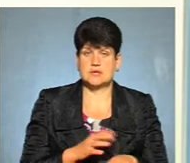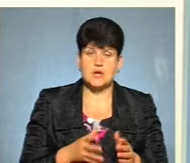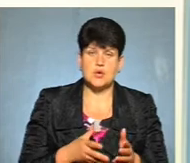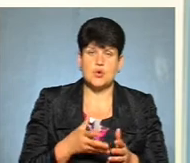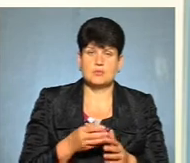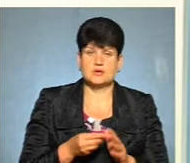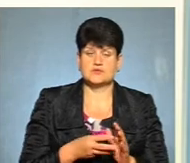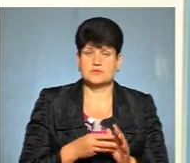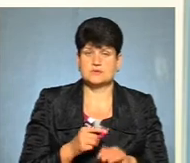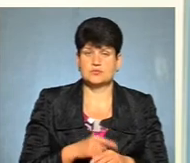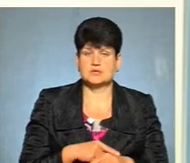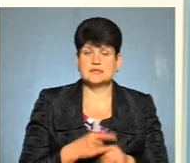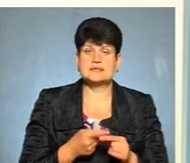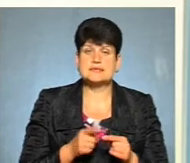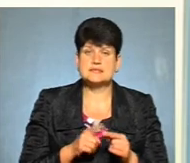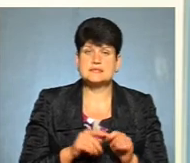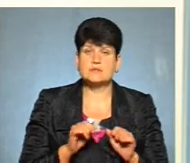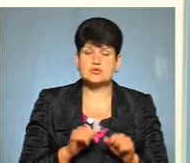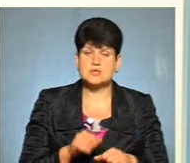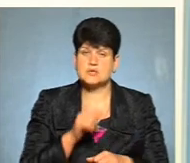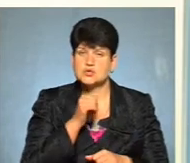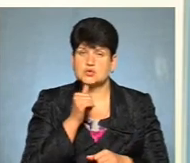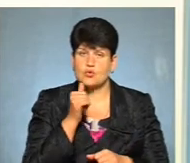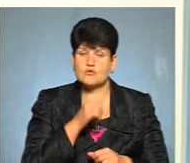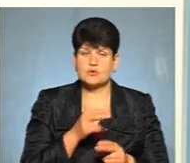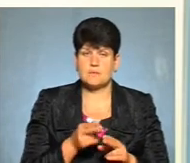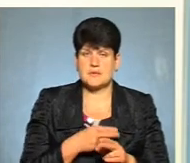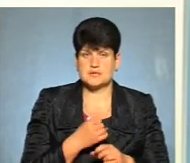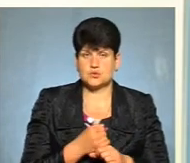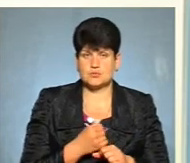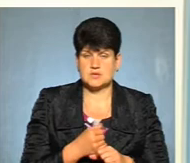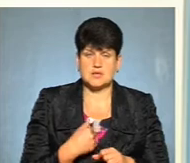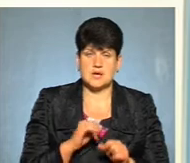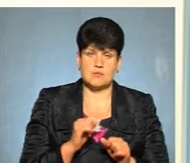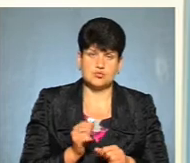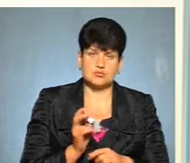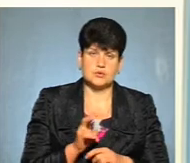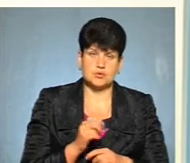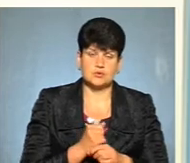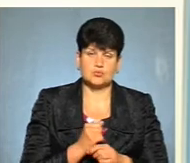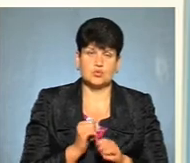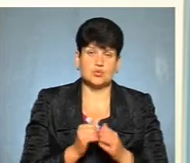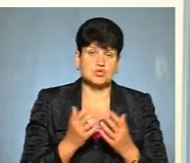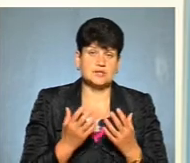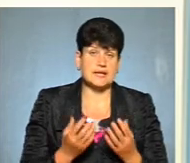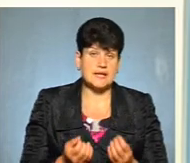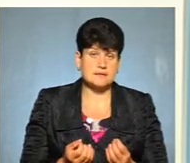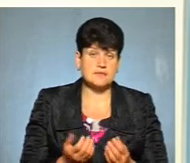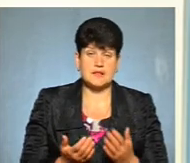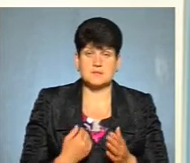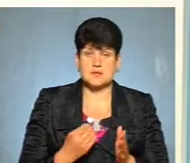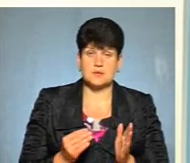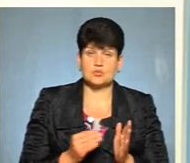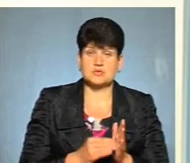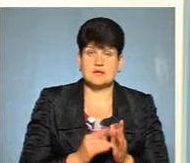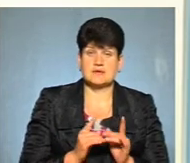цих 8 годин. Це можливості прихованого безробіття. Тобто, я можу ходити на роботу кожен день, але мені поставлять